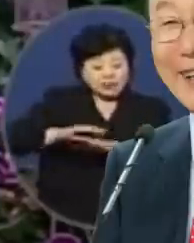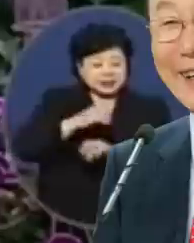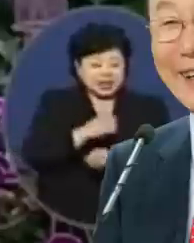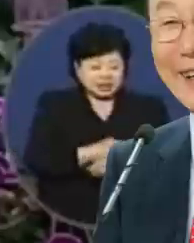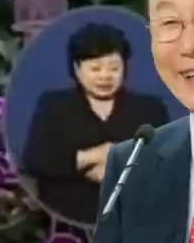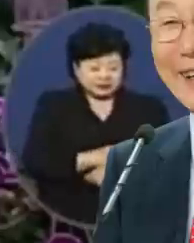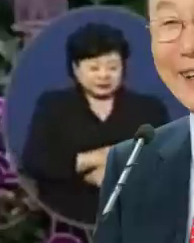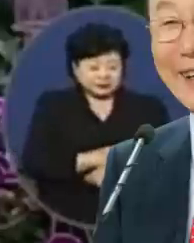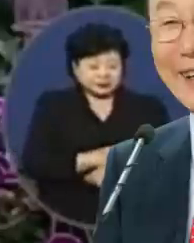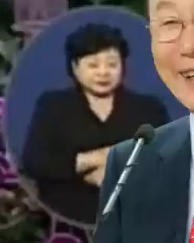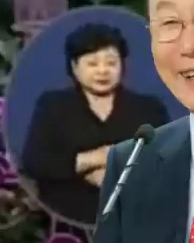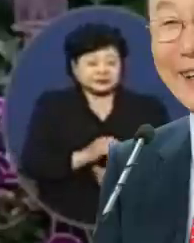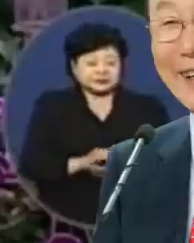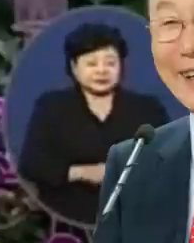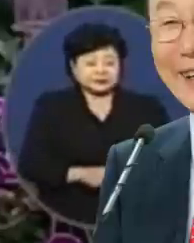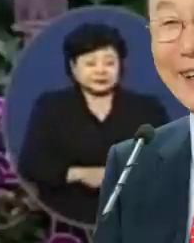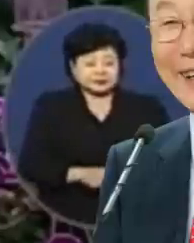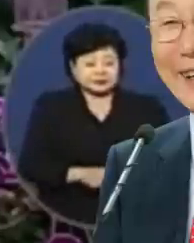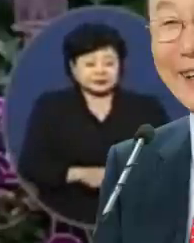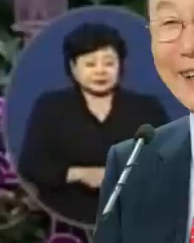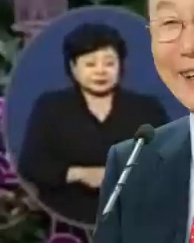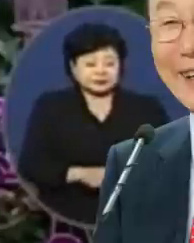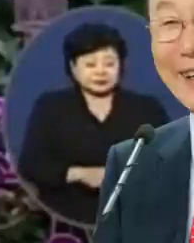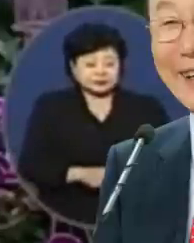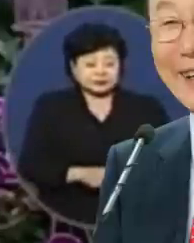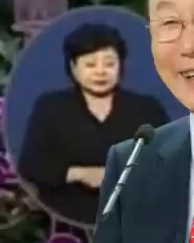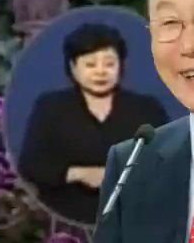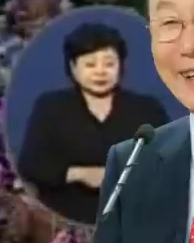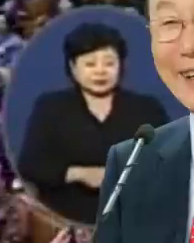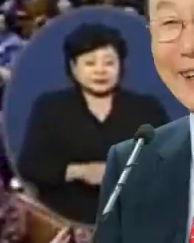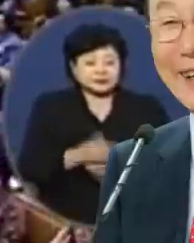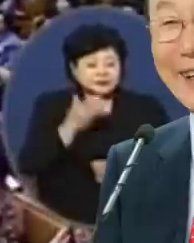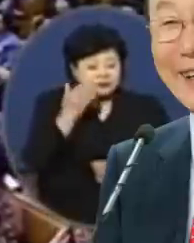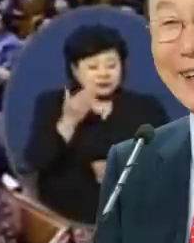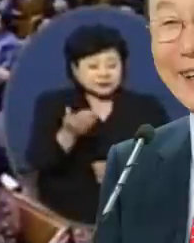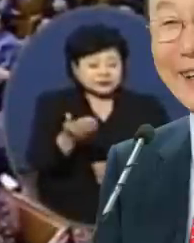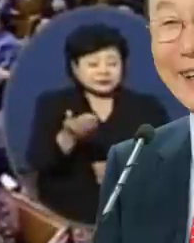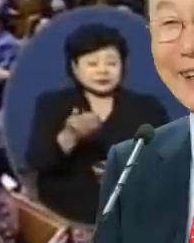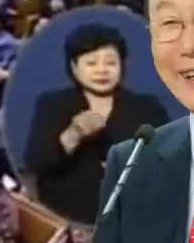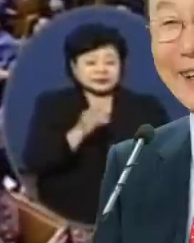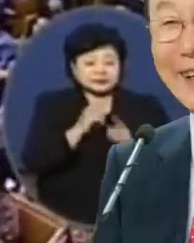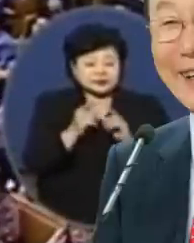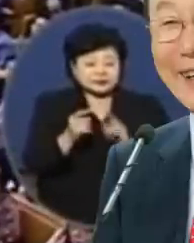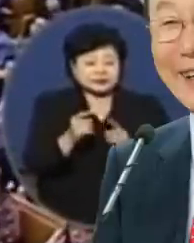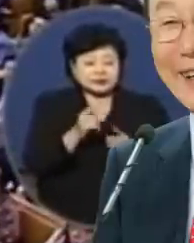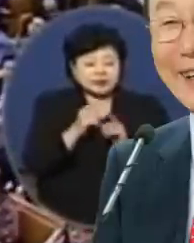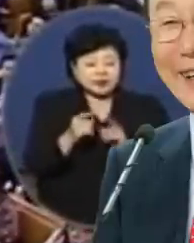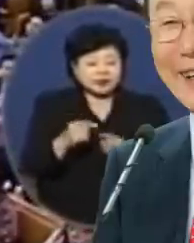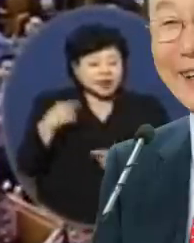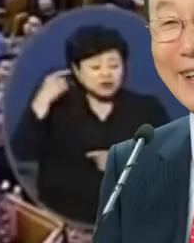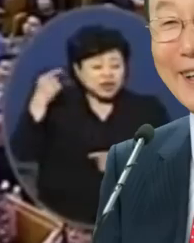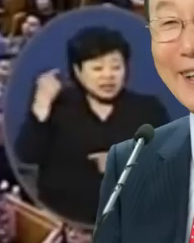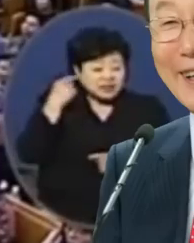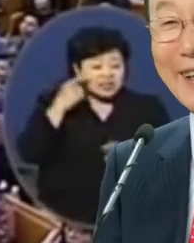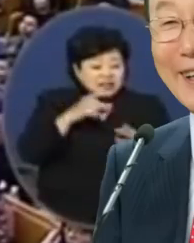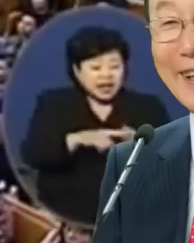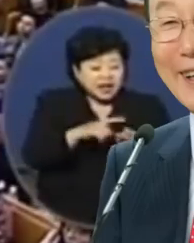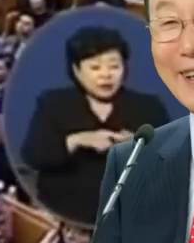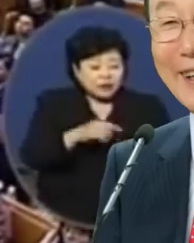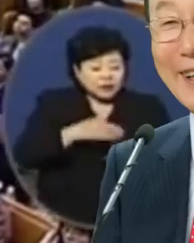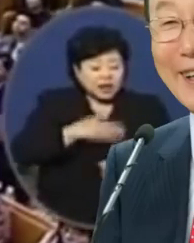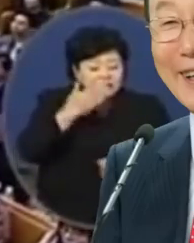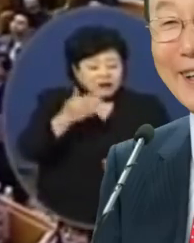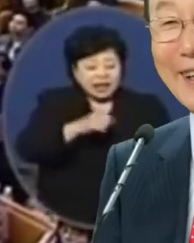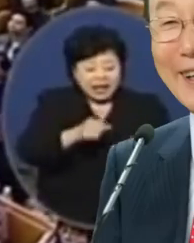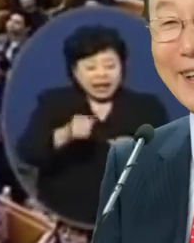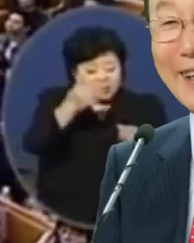야훼의 말씀에 내 삶을 두고 맹세하노라. 너희 말이 내 귀에 들린 대로